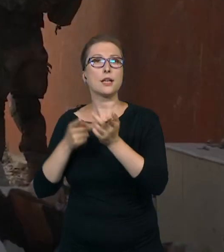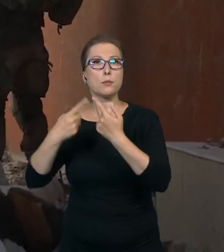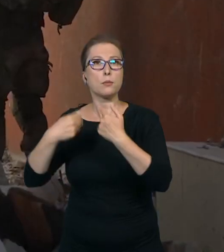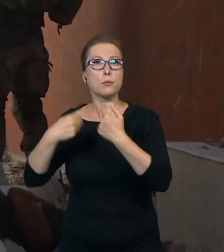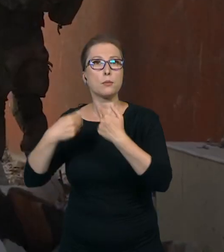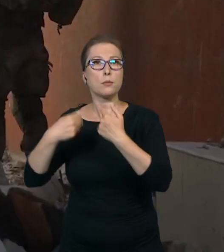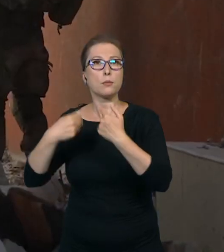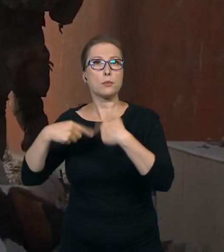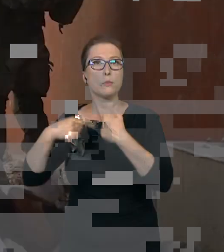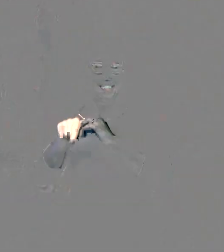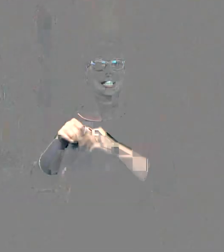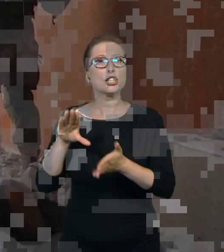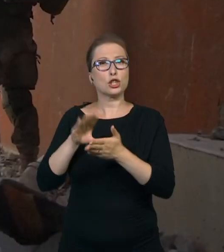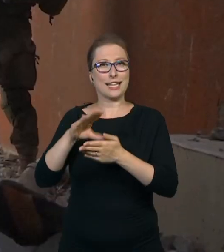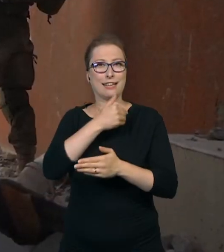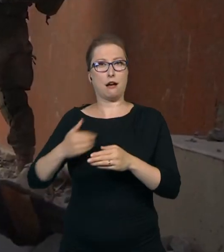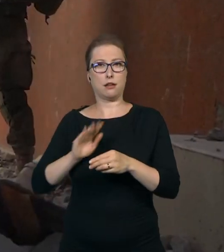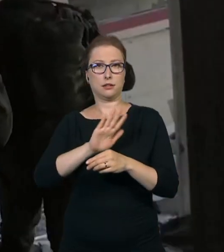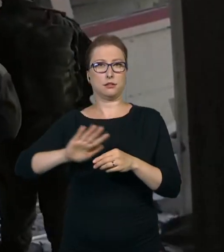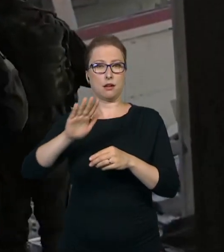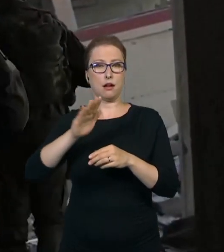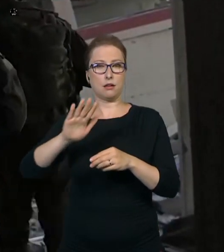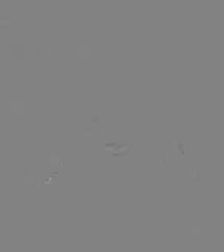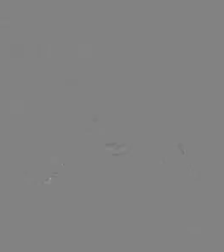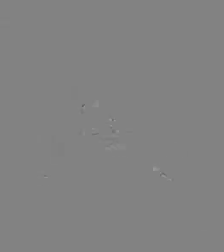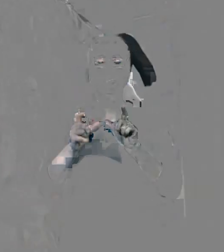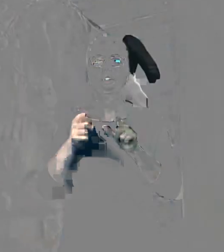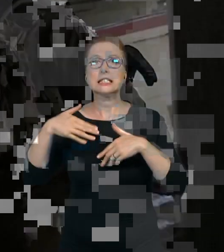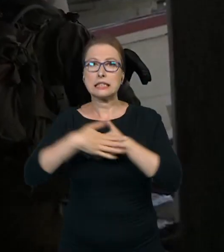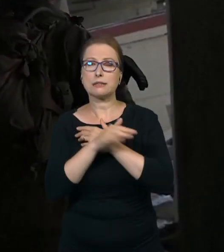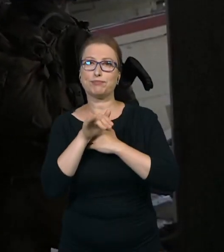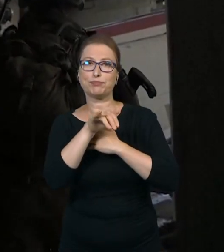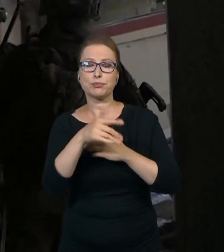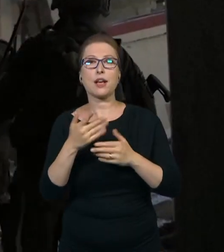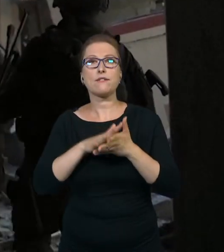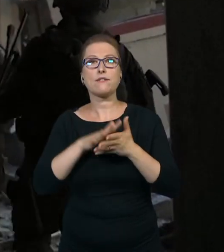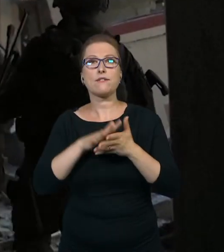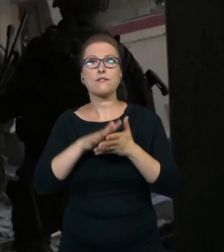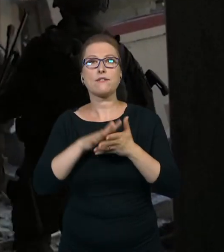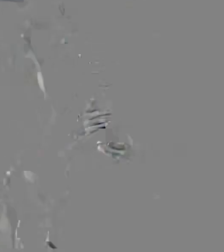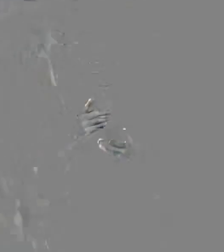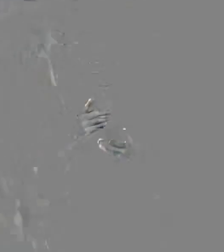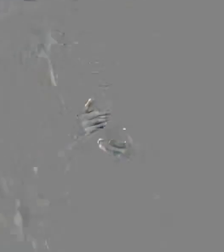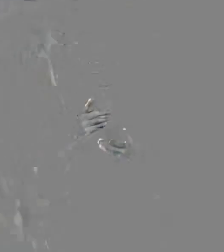...ve střední části Gazi... ...místě lokalizovala velkému...